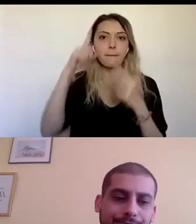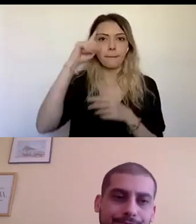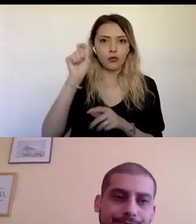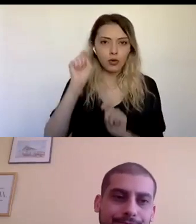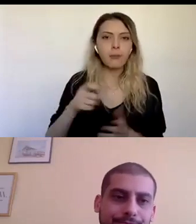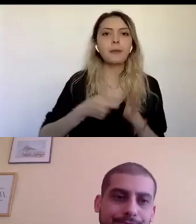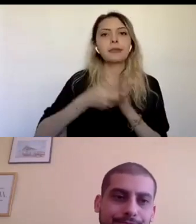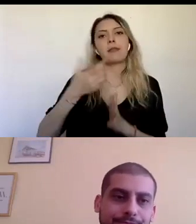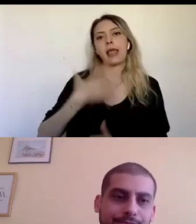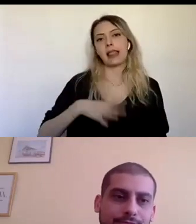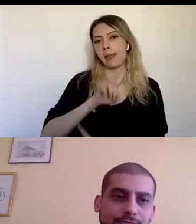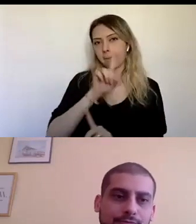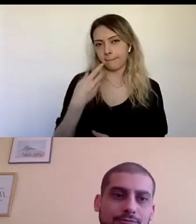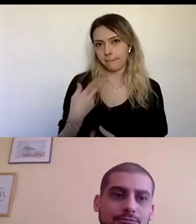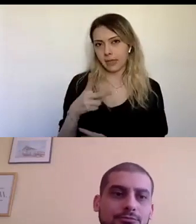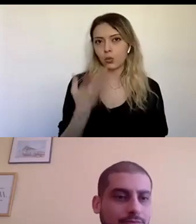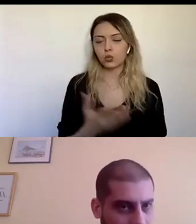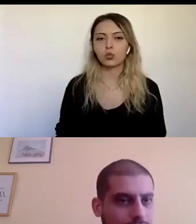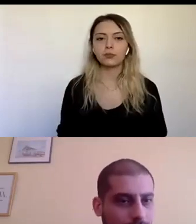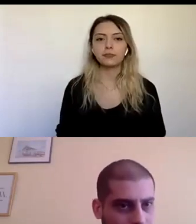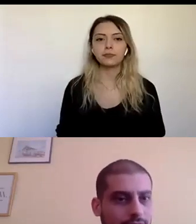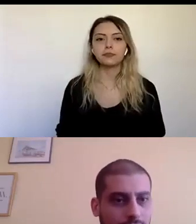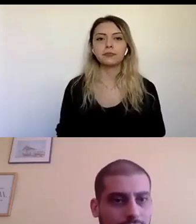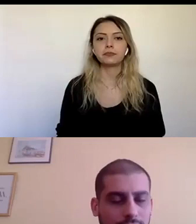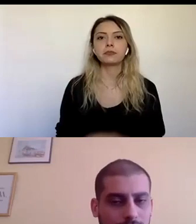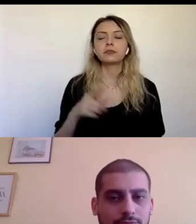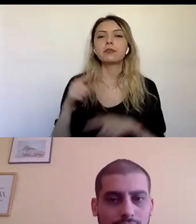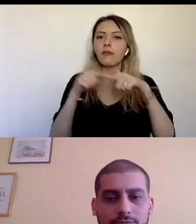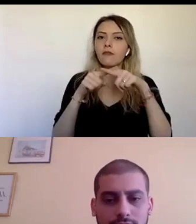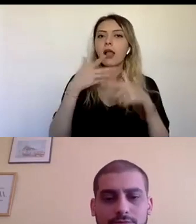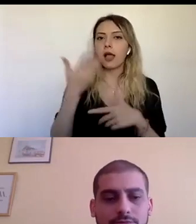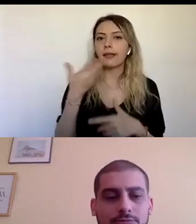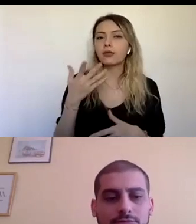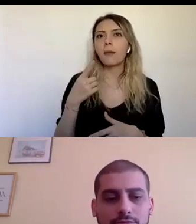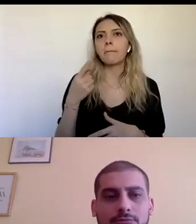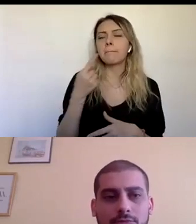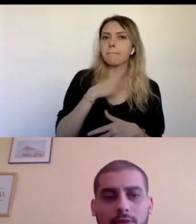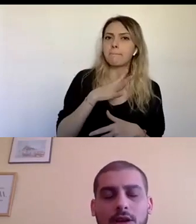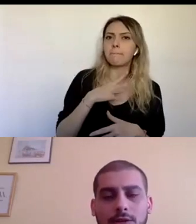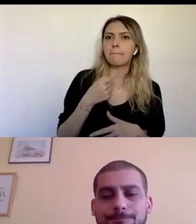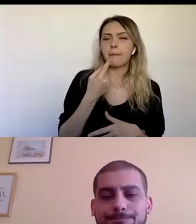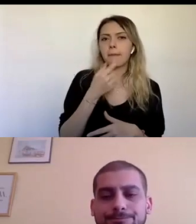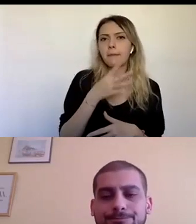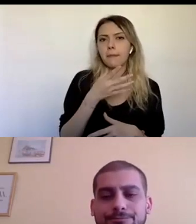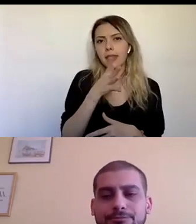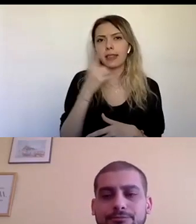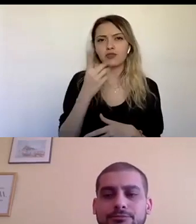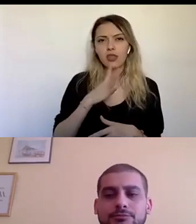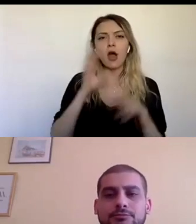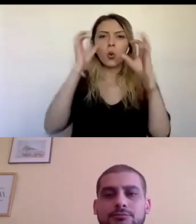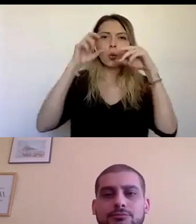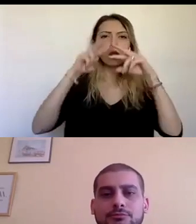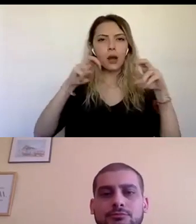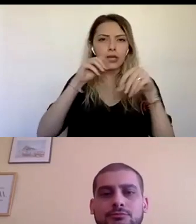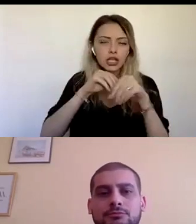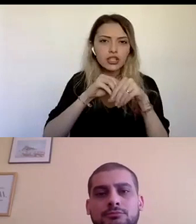Benzer şekilde Google aramalarında da aynı unutulma hakkı başvurusu yapılabiliyor bildiğim kadarıyla. Aynen onu da öyle. Hatırlatmış olalım. Kendi